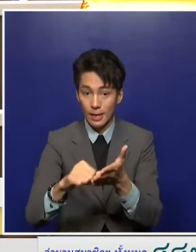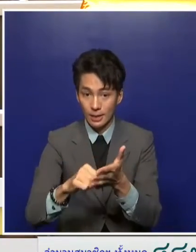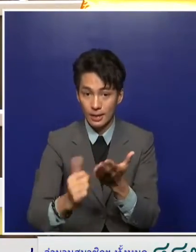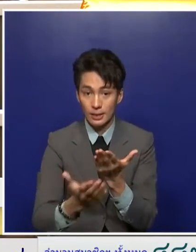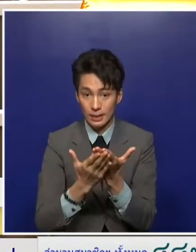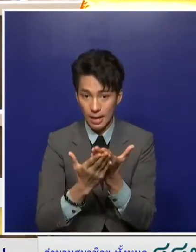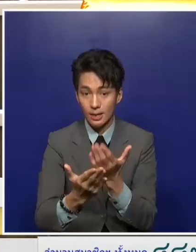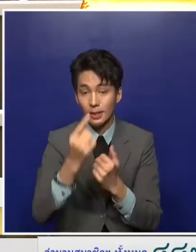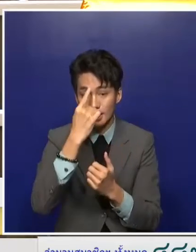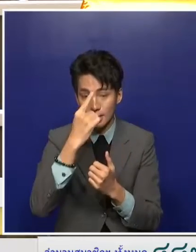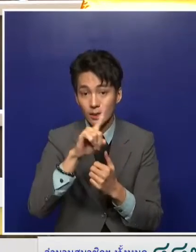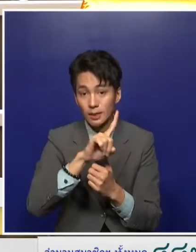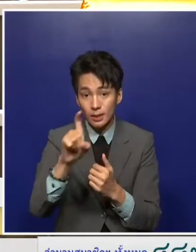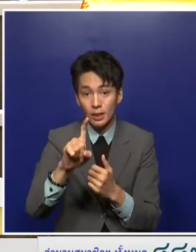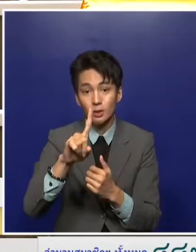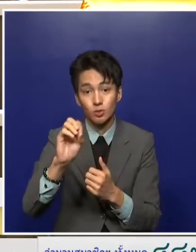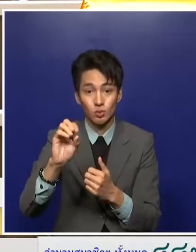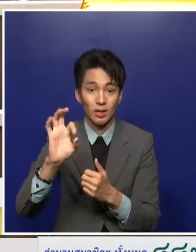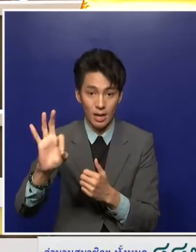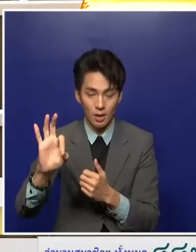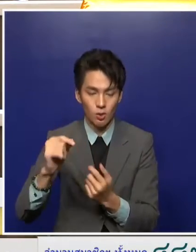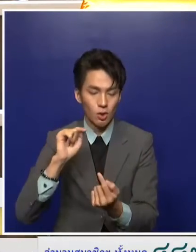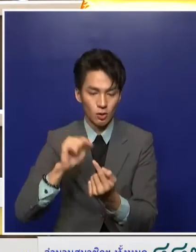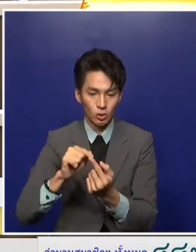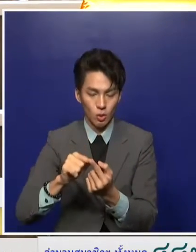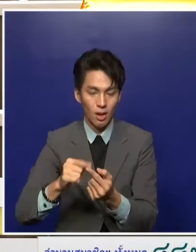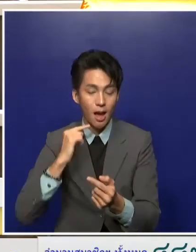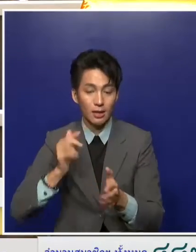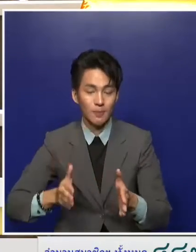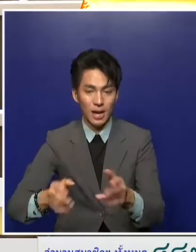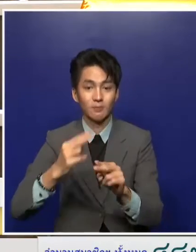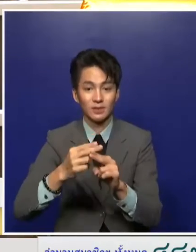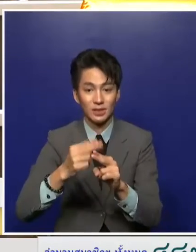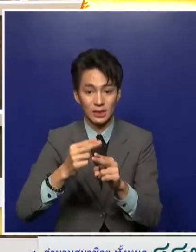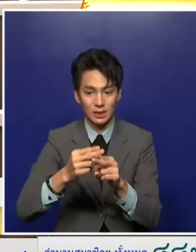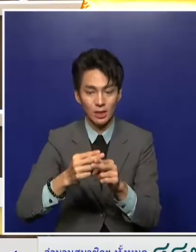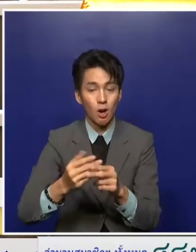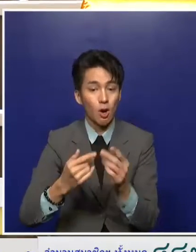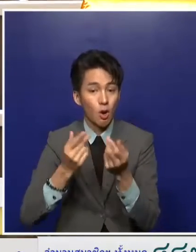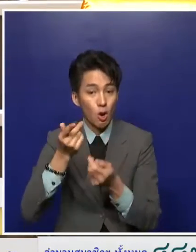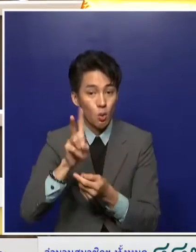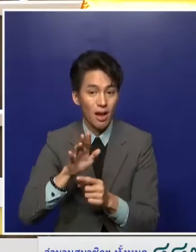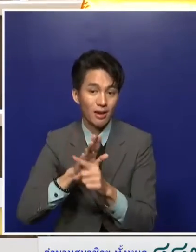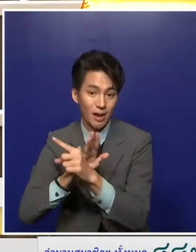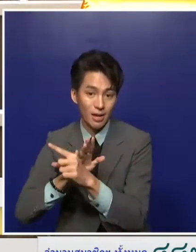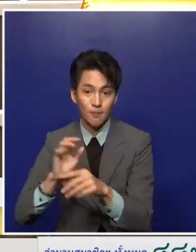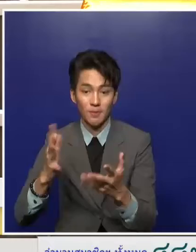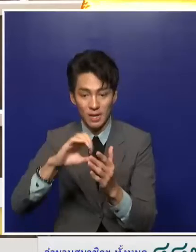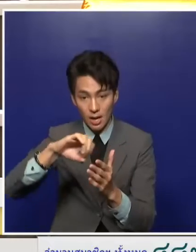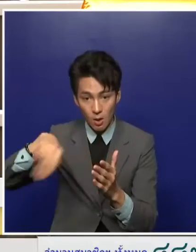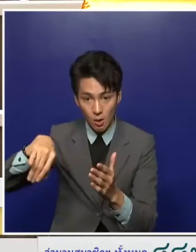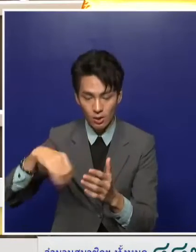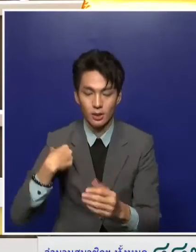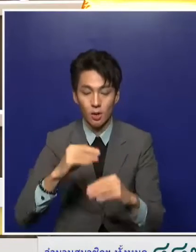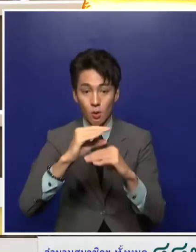109ครับอ่างเก็บน้ำหรือมะปรางไม่มีข้อควายการันครับขอบคุณมากครับผมเชื่อว่าโครงการเหล่านี้